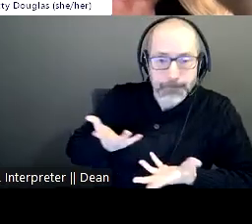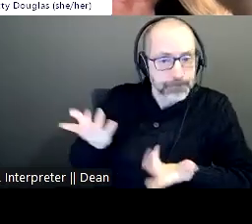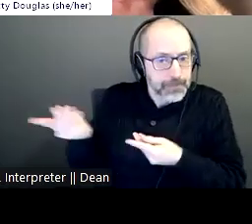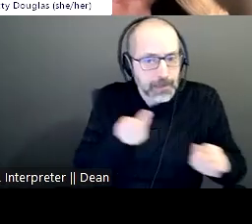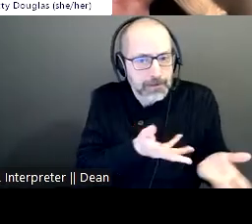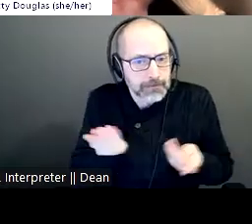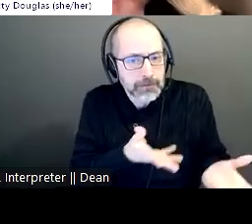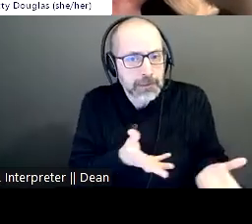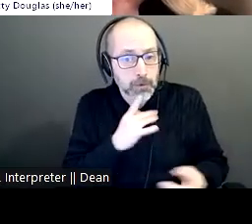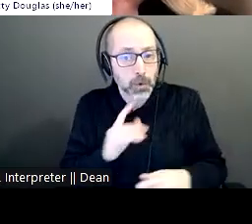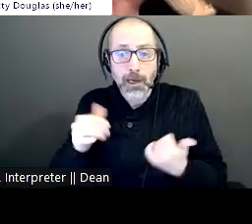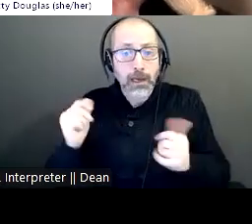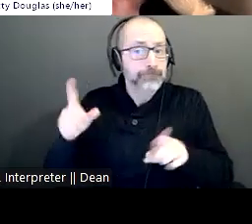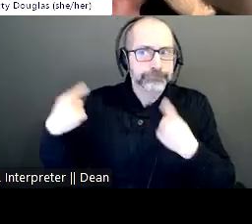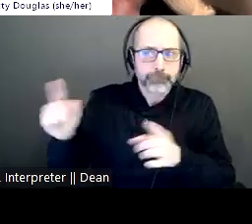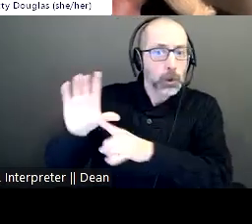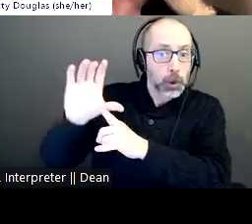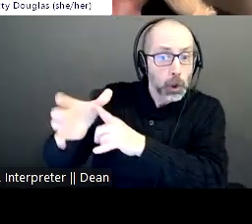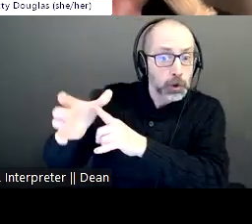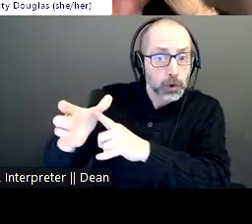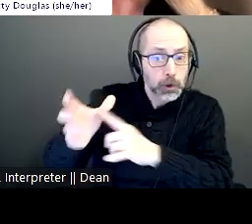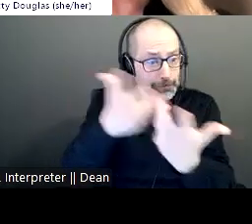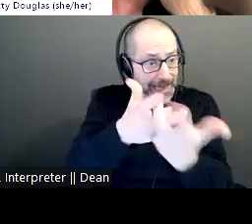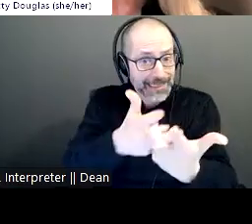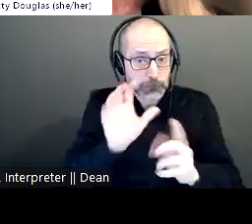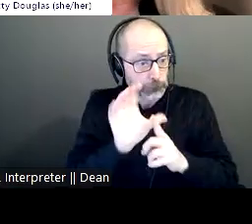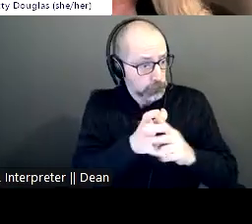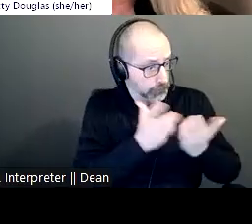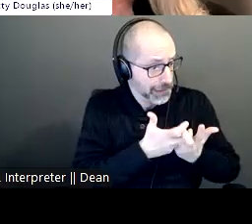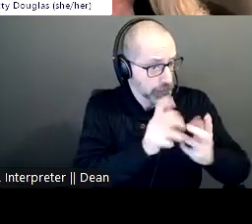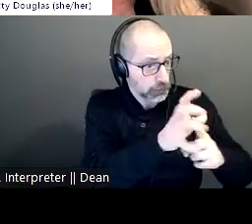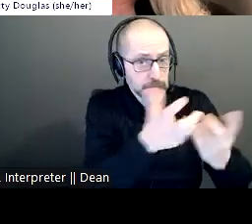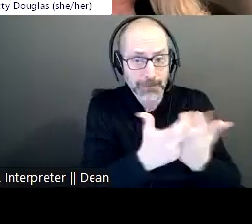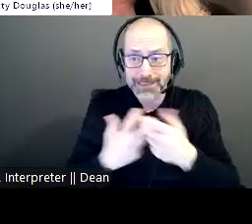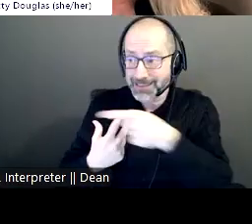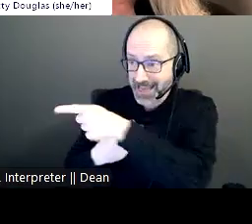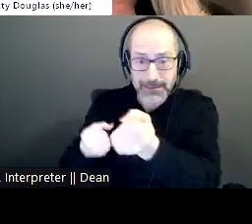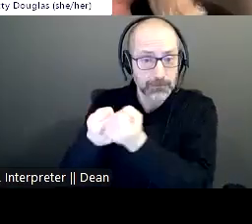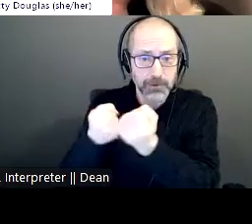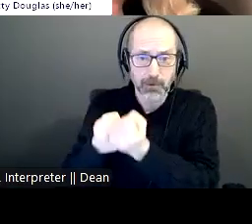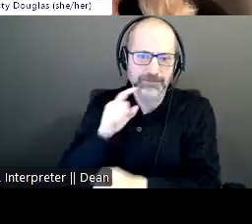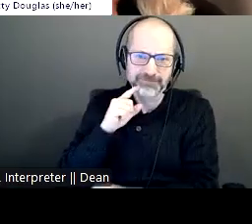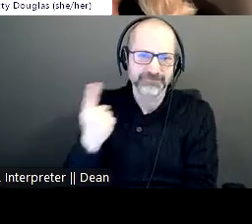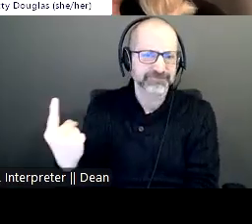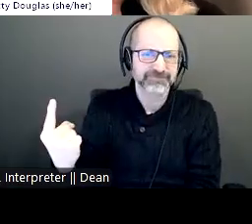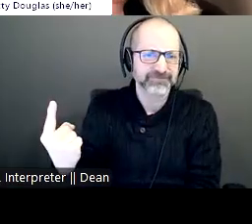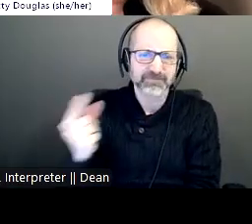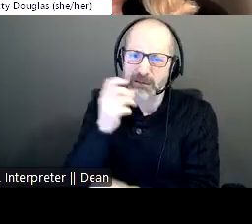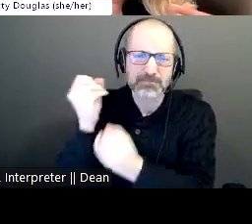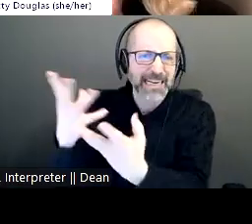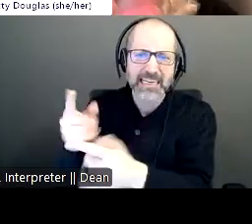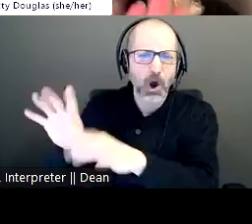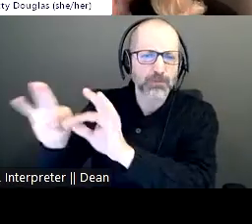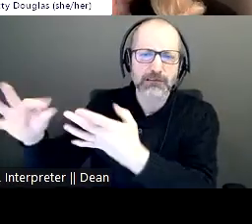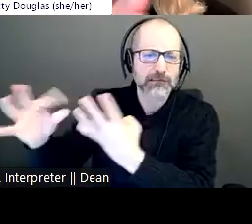fois, il faut également avoir des soutiens des services culturellement pertinents. D'ailleurs, ils ont été développés. Et j'ai également